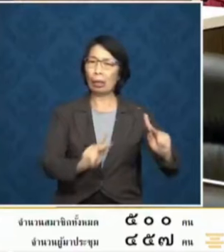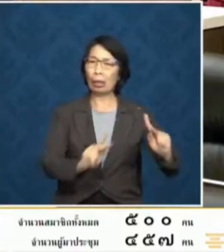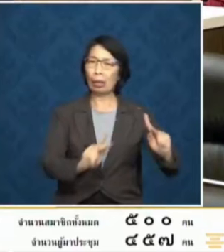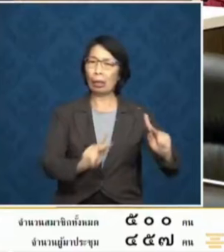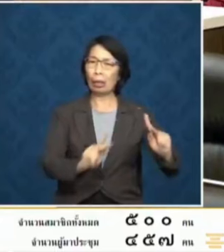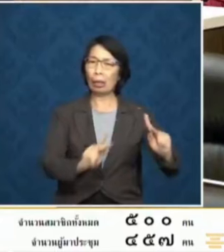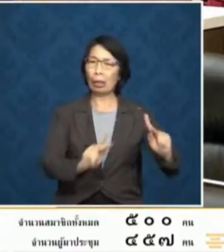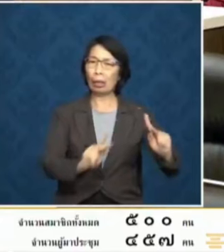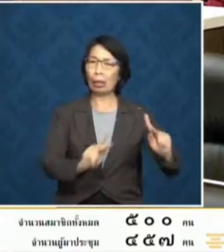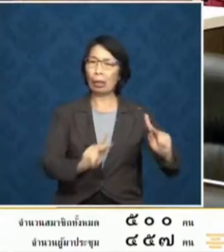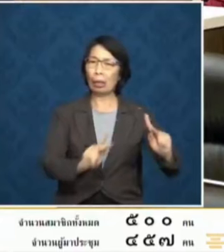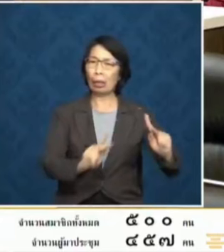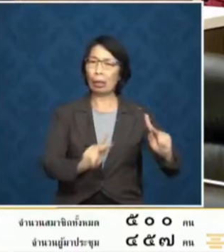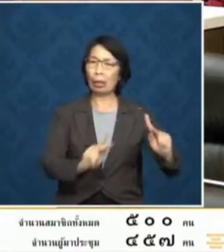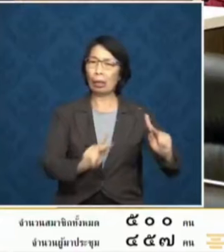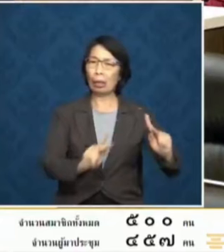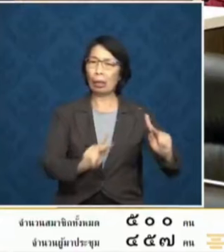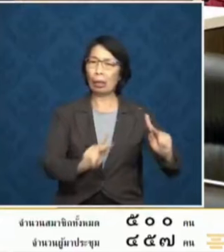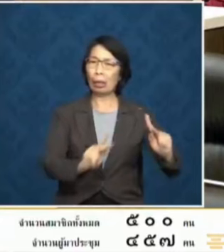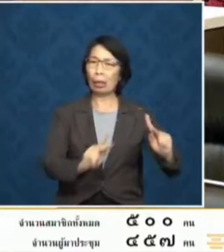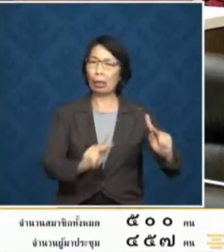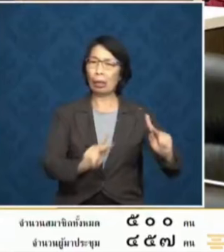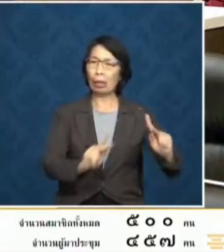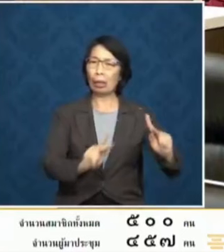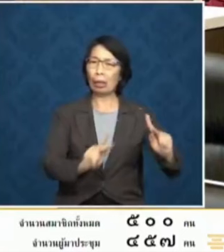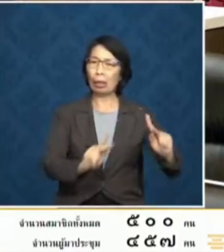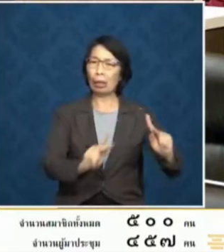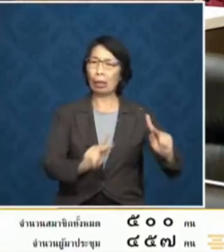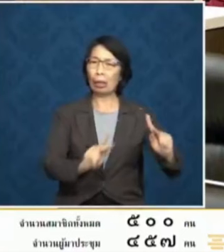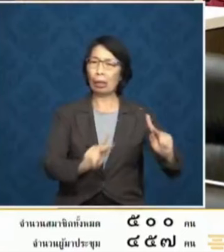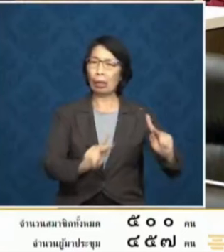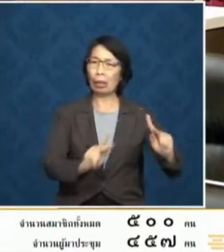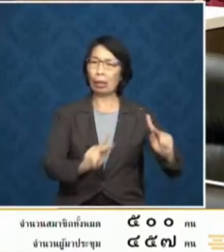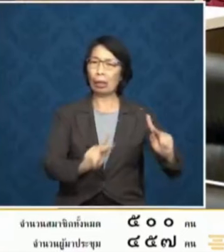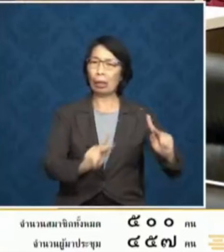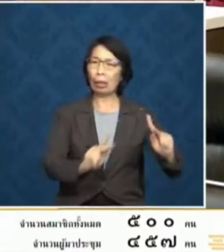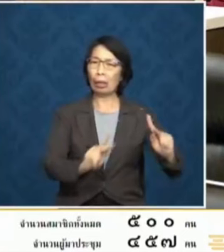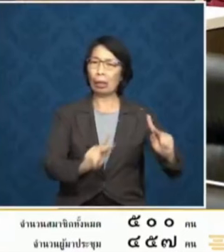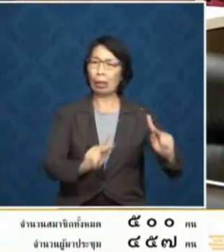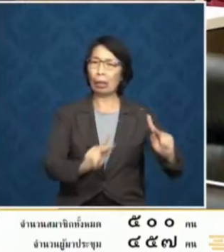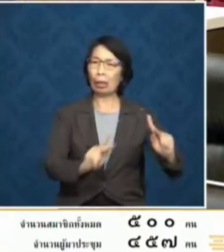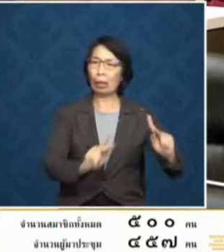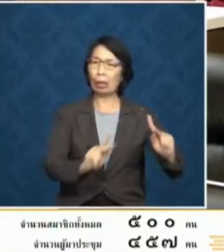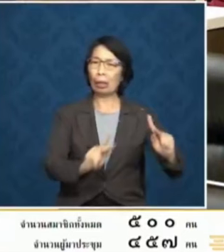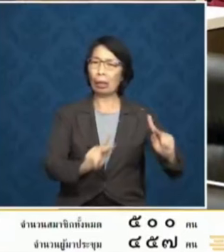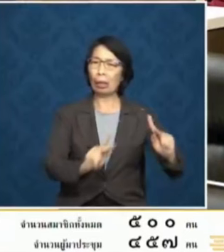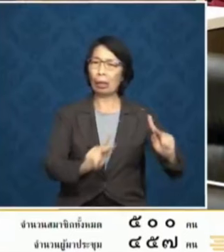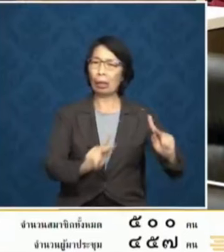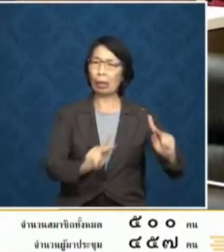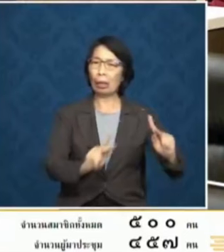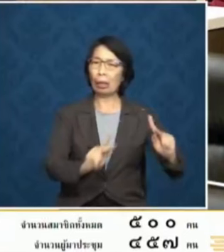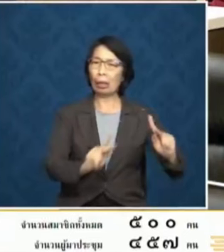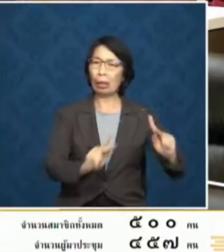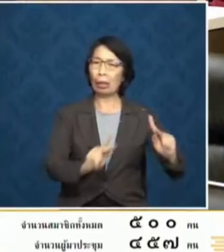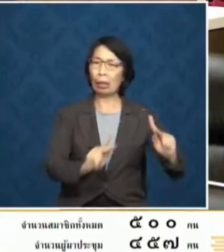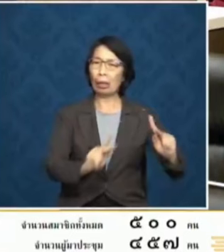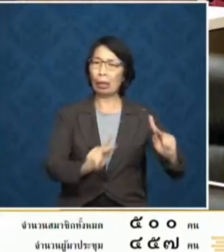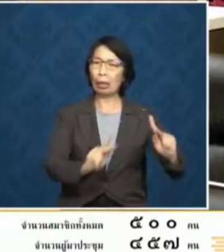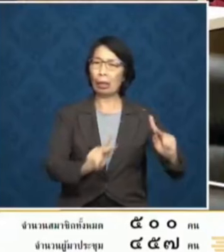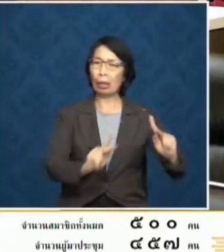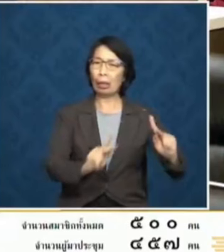ประชาชนเขารับไม่ได้มาตั้งนานแล้วครับท่านนายกผมฝากผ่านท่านประธานไปด้วยนี่จึงเป็นเหตุผลสำคัญครับที่ผ